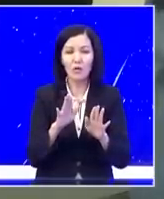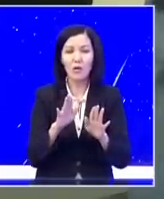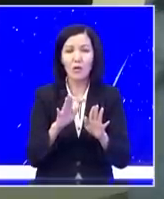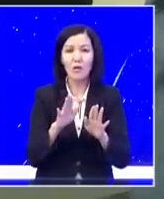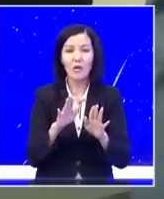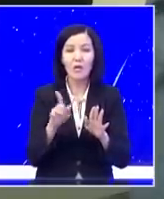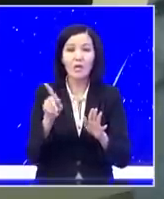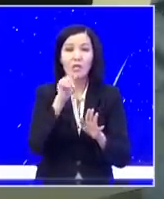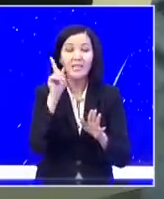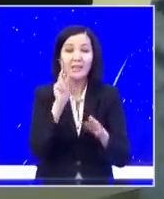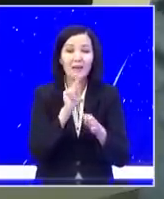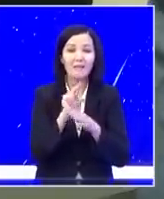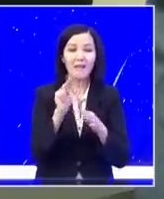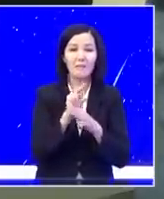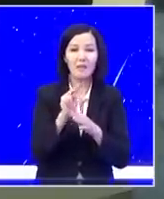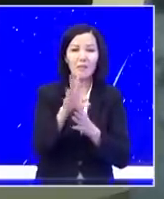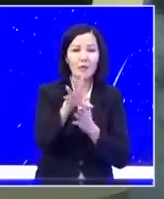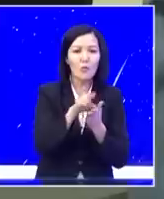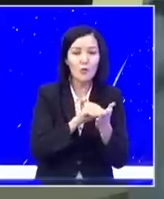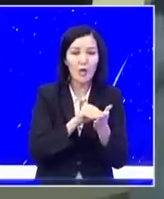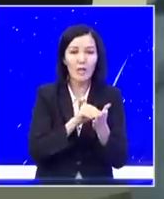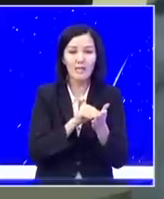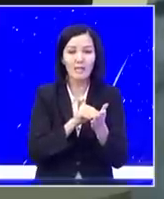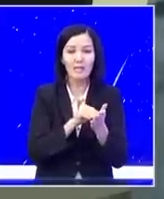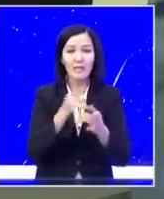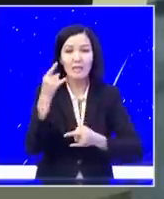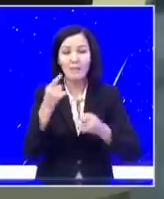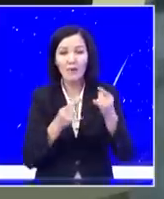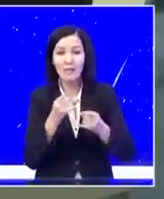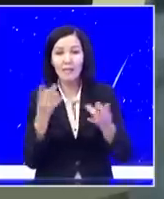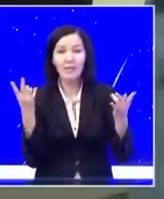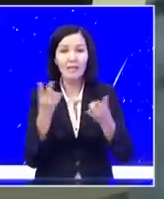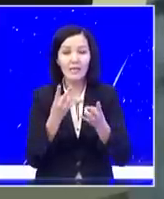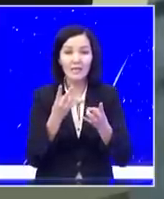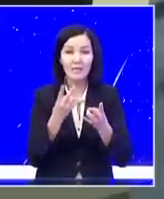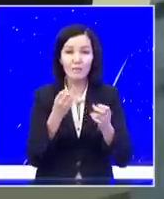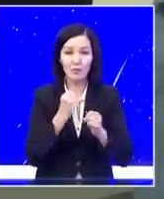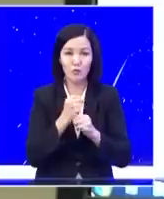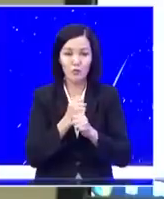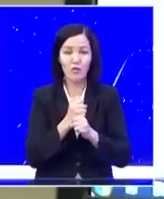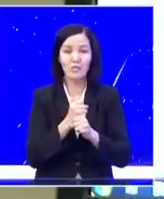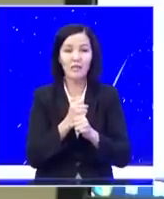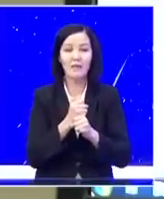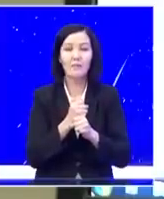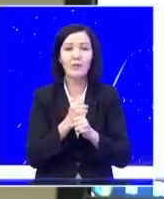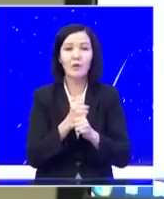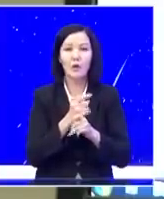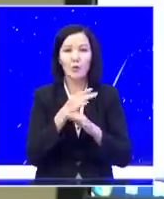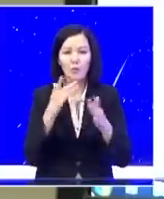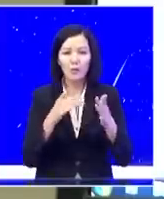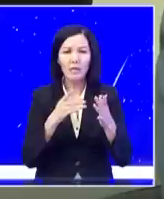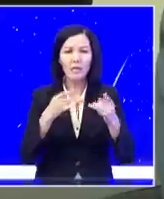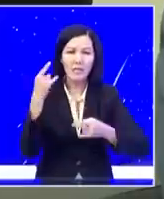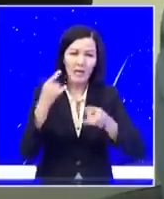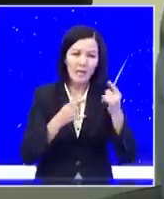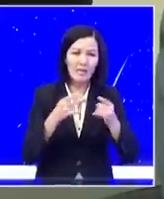осы жастарға бір тәлім тәрбие берейік, осыларға бір өнеге көрсейік деген сияқты бағыттарда жұмыстар жасалынды. Соған байланысты көп деген хабарлар шықты.